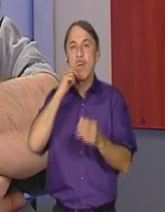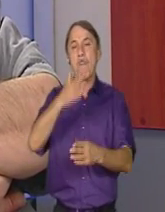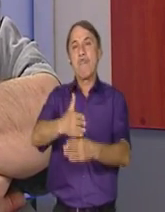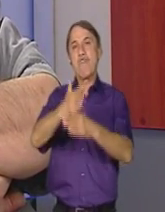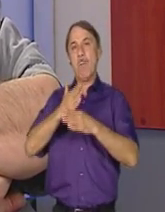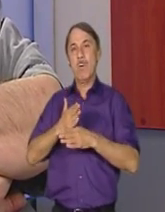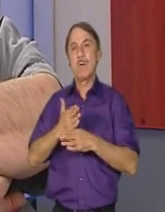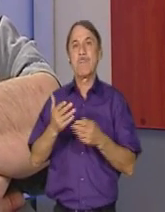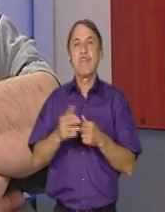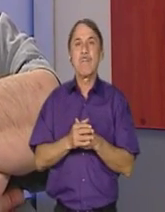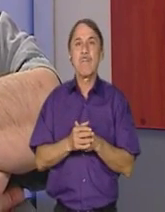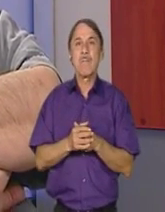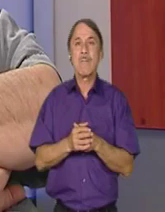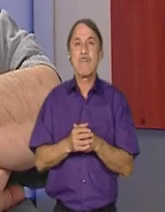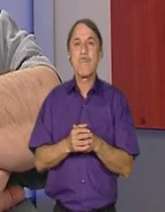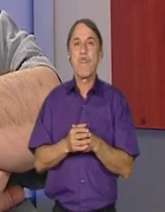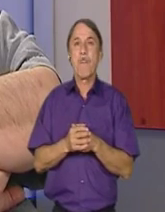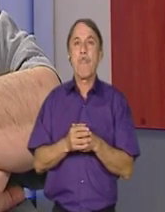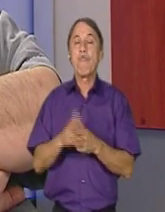sponzore, donatore da nam pomognu.